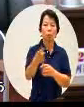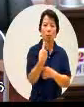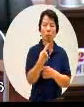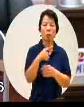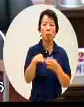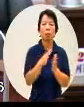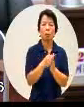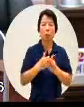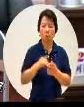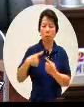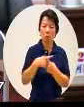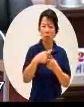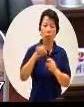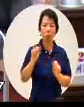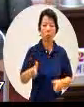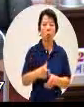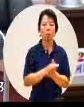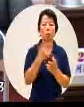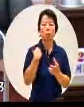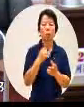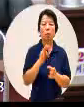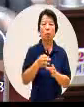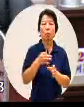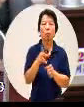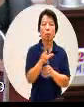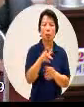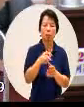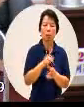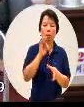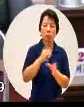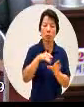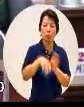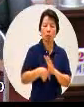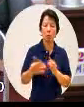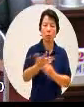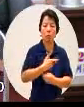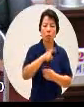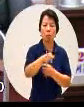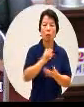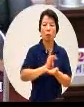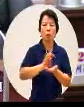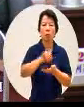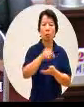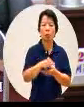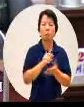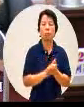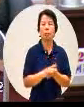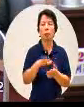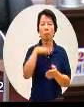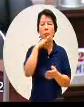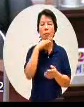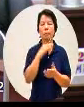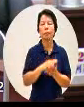這樣跟我辯論不是稅客收入你指定給他用你的我等一下會跟你講